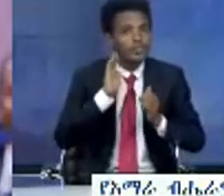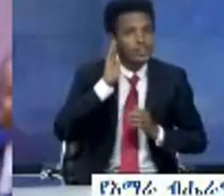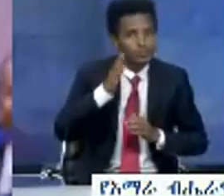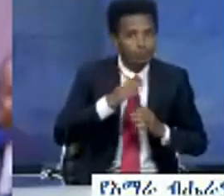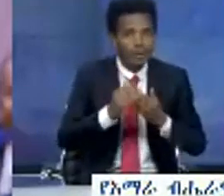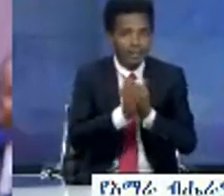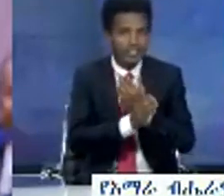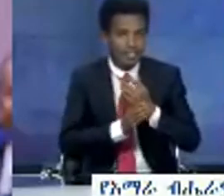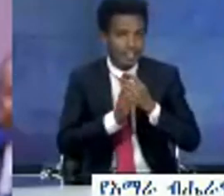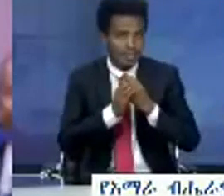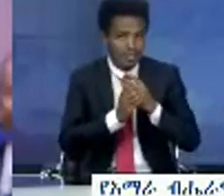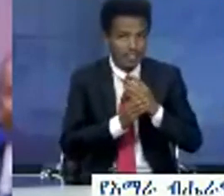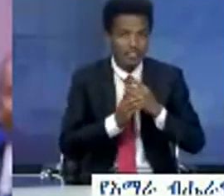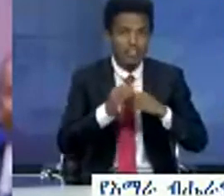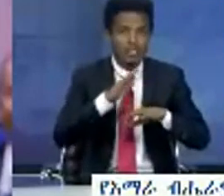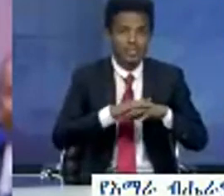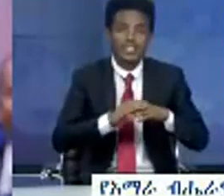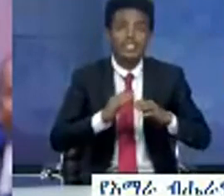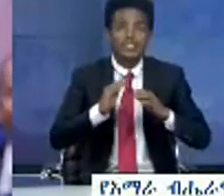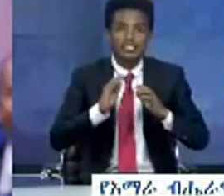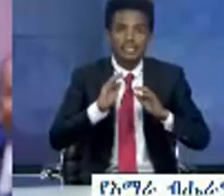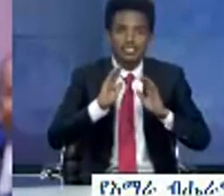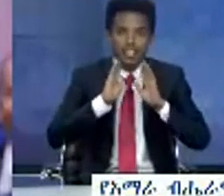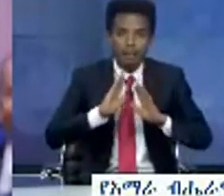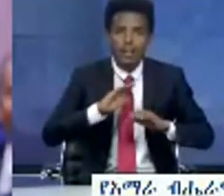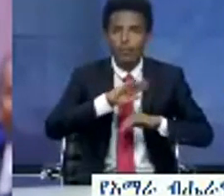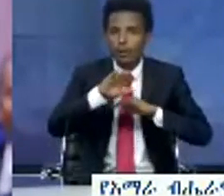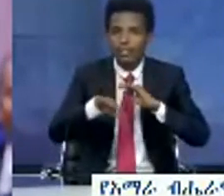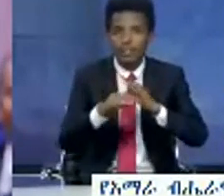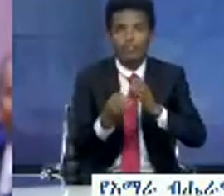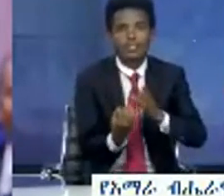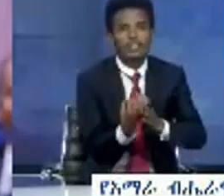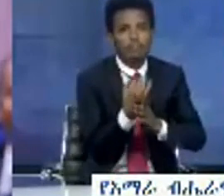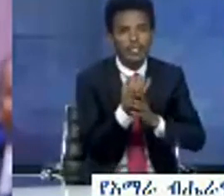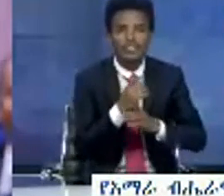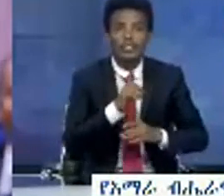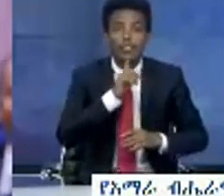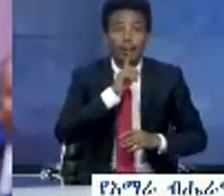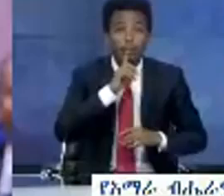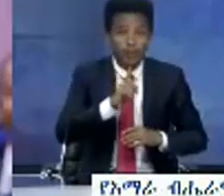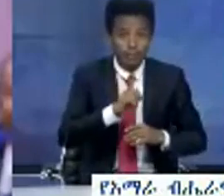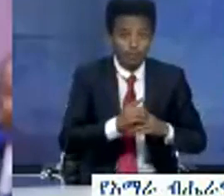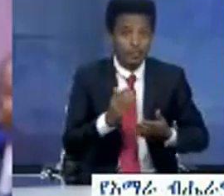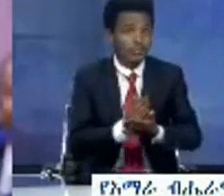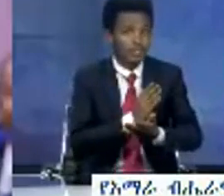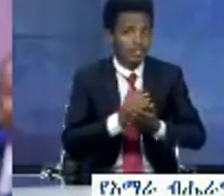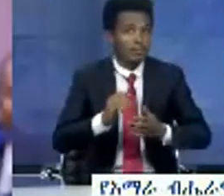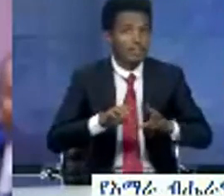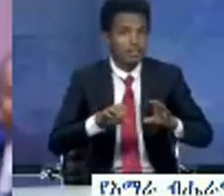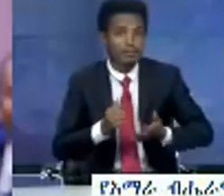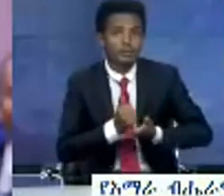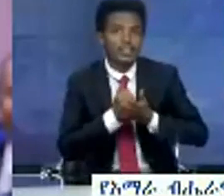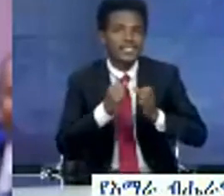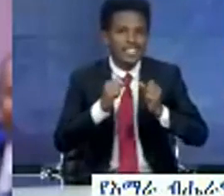በክልላችን ሰላምና ሁለንተናዊ ልማት ላይ የሚኖራችሁ አዎንታዊ ተሳትፎና የምታደርጉት ድጋፍ